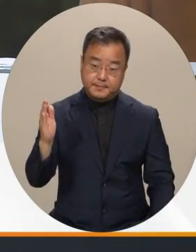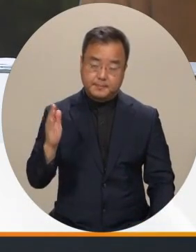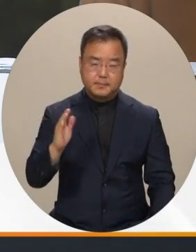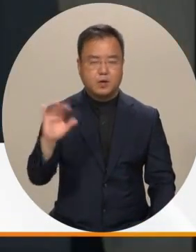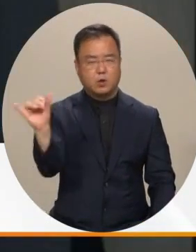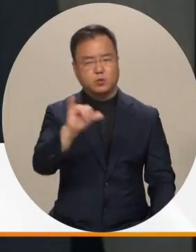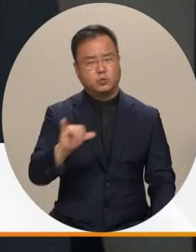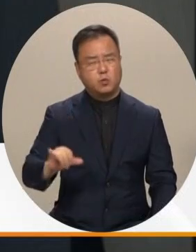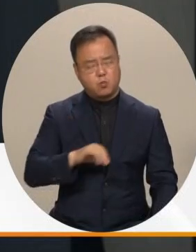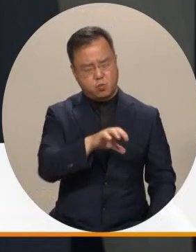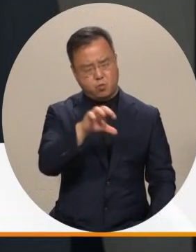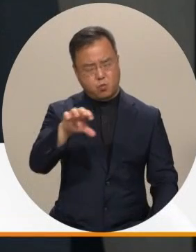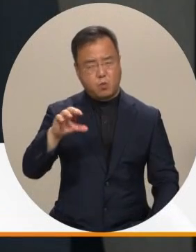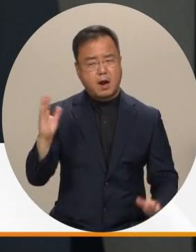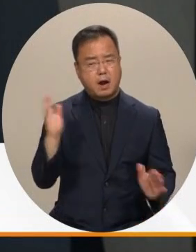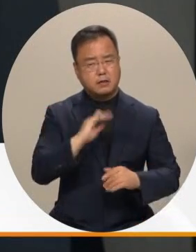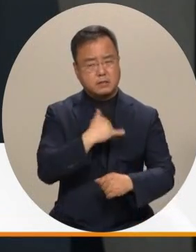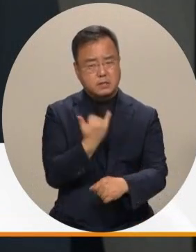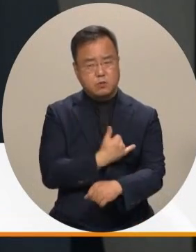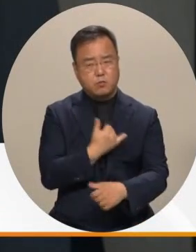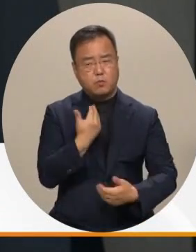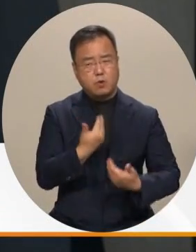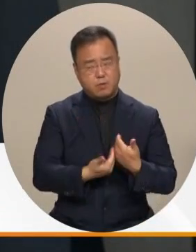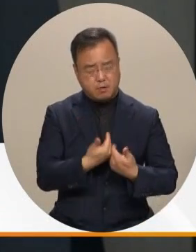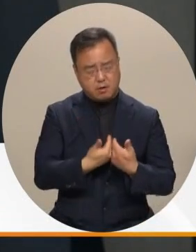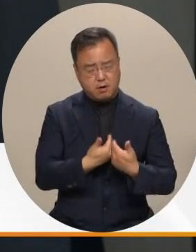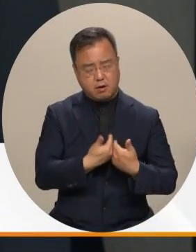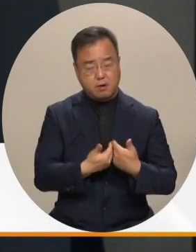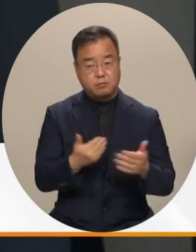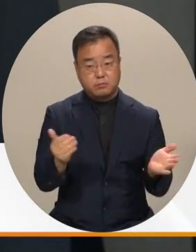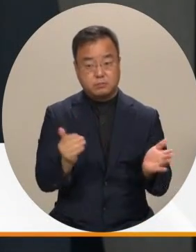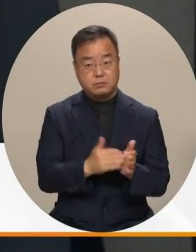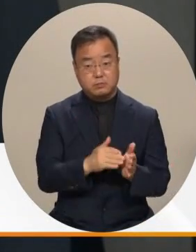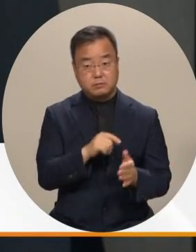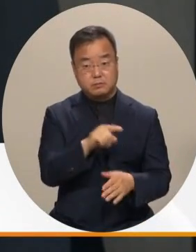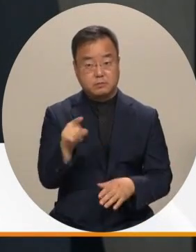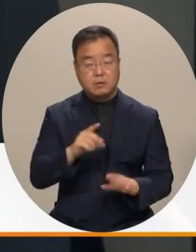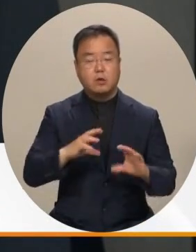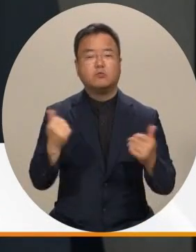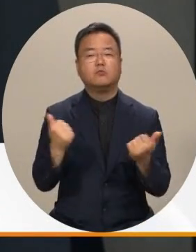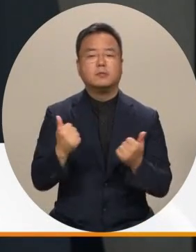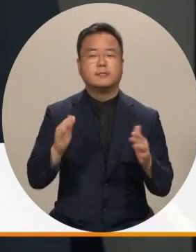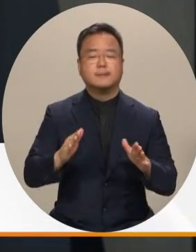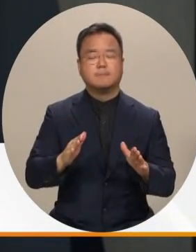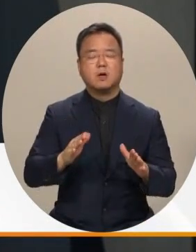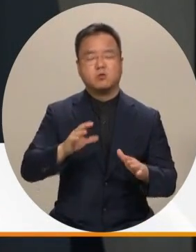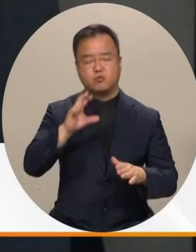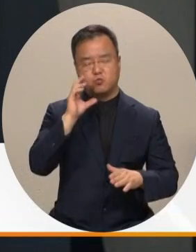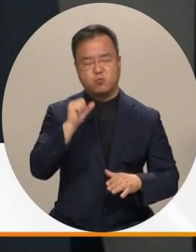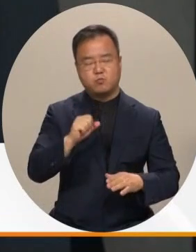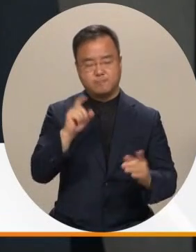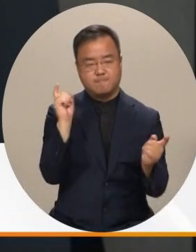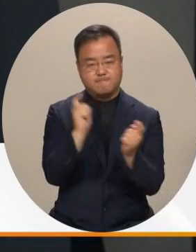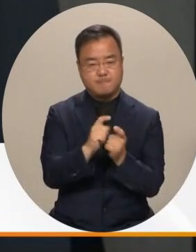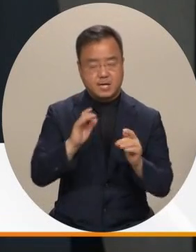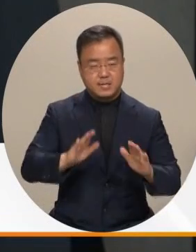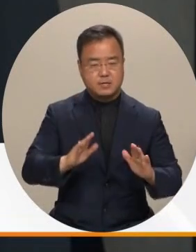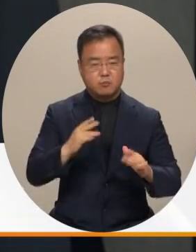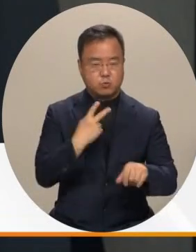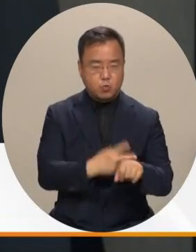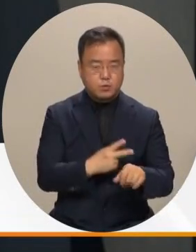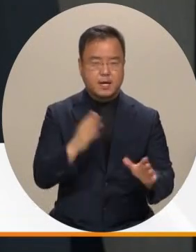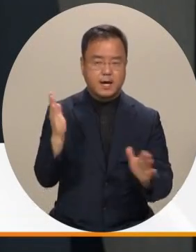전국 곳곳에서 학생인권 조례로 갈등이 이어지면서 국회에서는 이번기 의 교사와 학생의 권리와